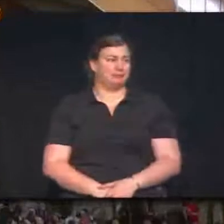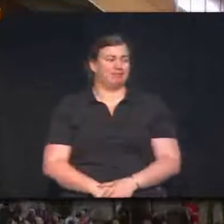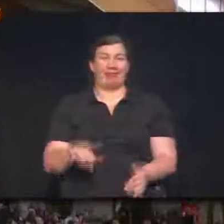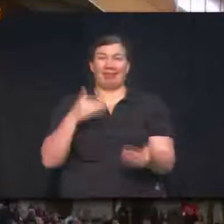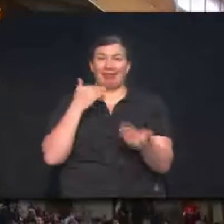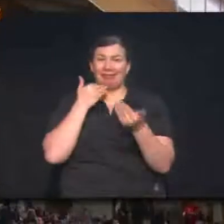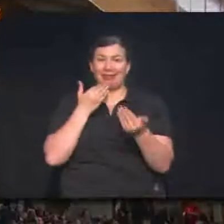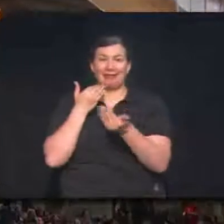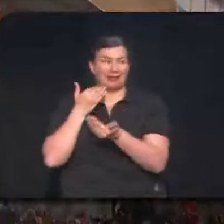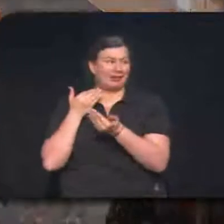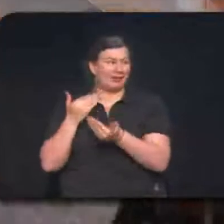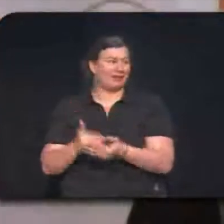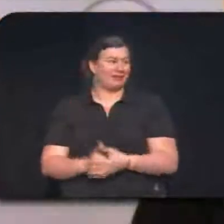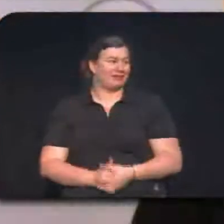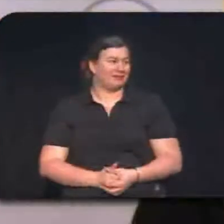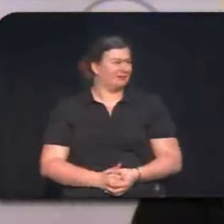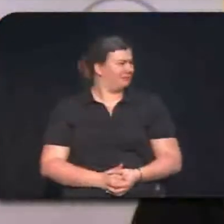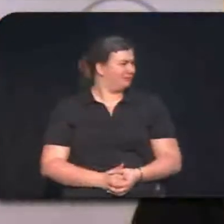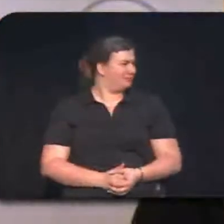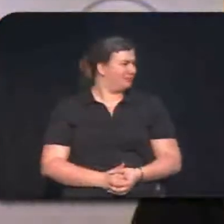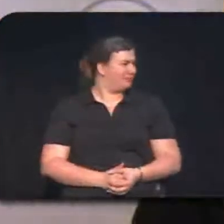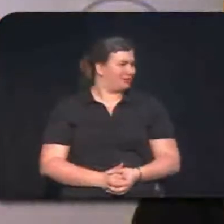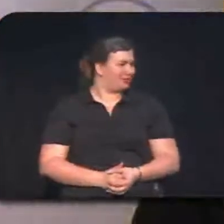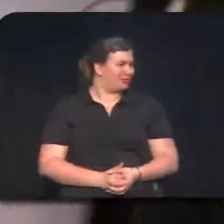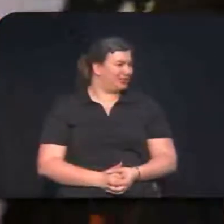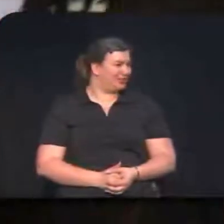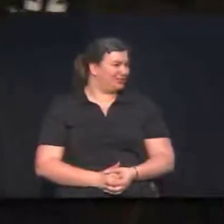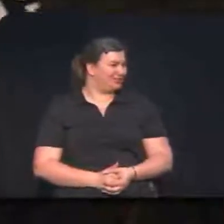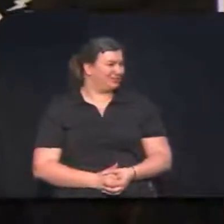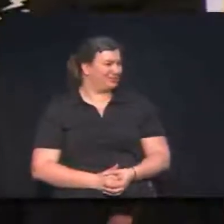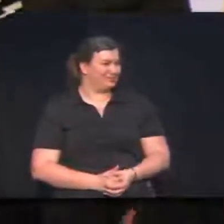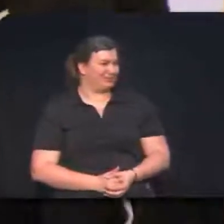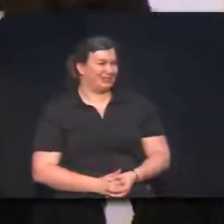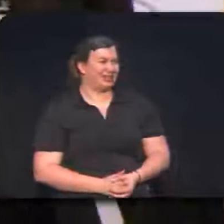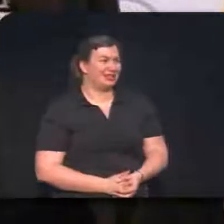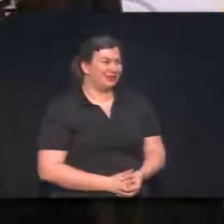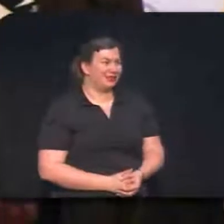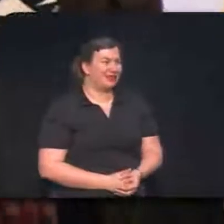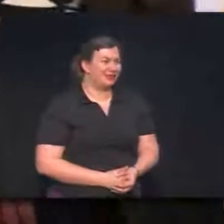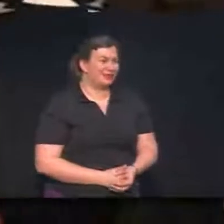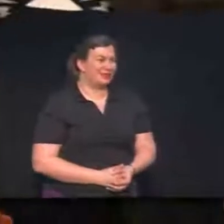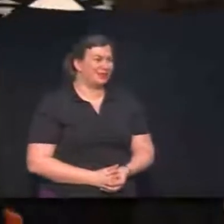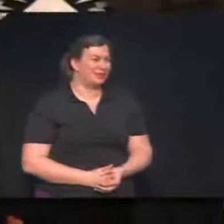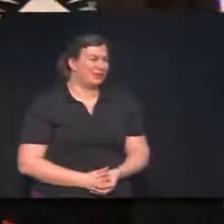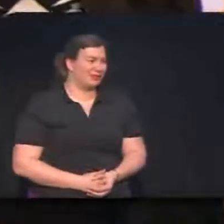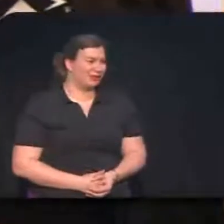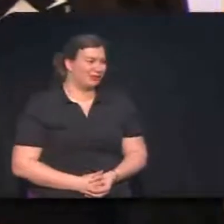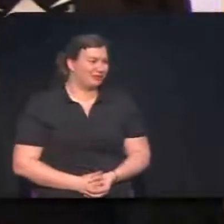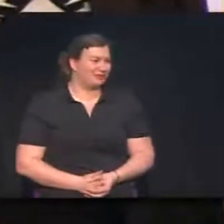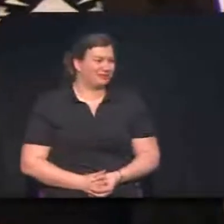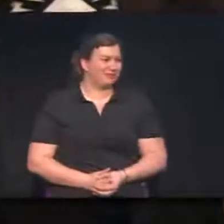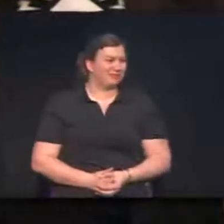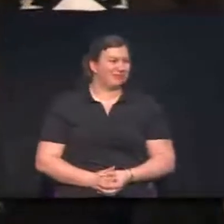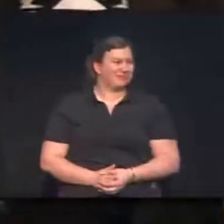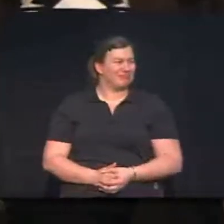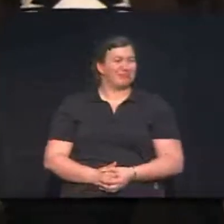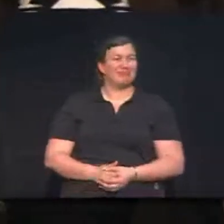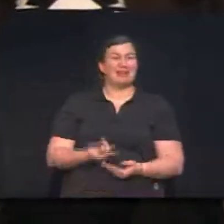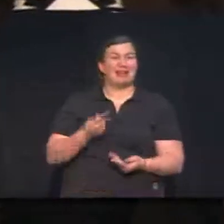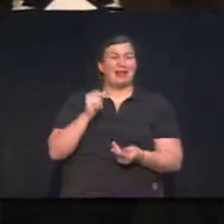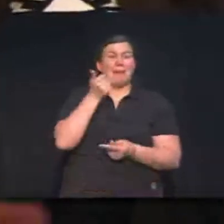Dank danke euch so dann mache ich noch ein paar Durchsagen und dann übergebe ich auch die Versammlungsleitung an Tina